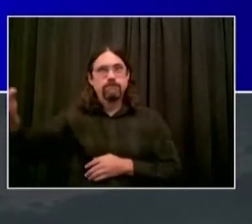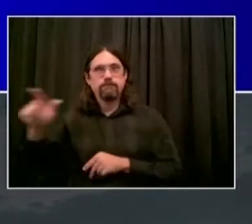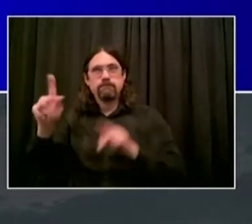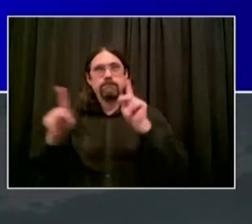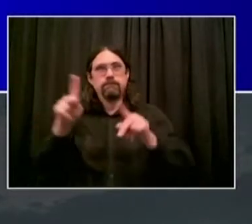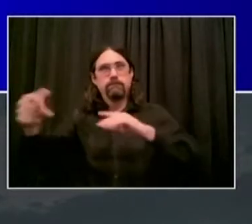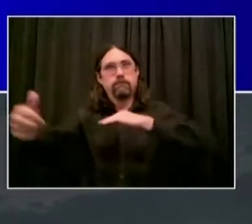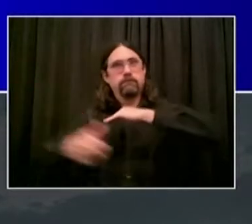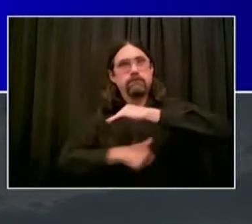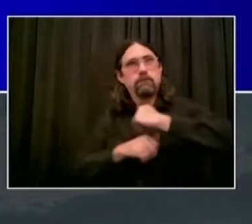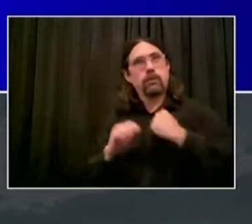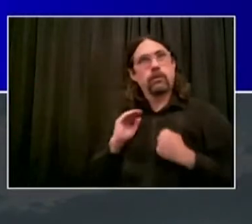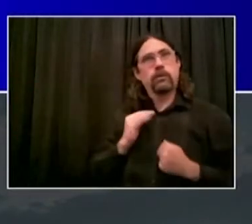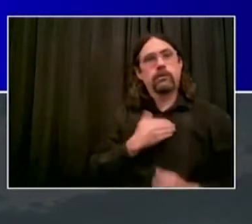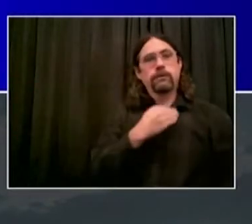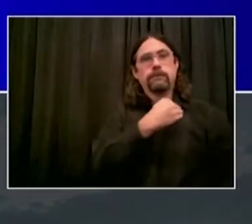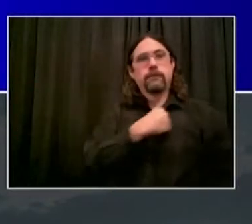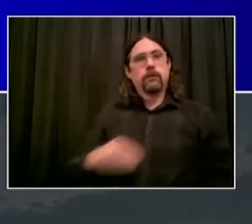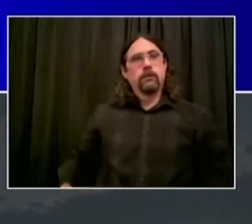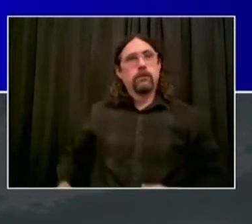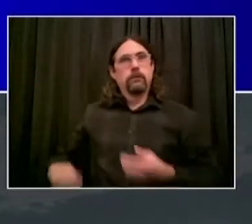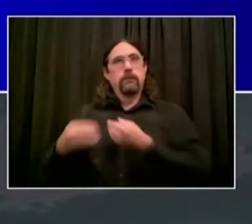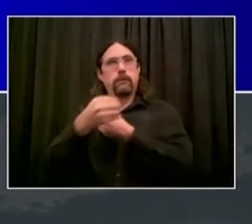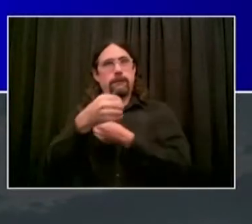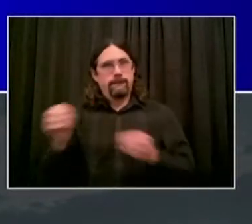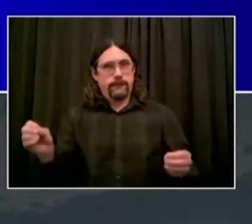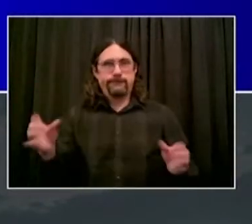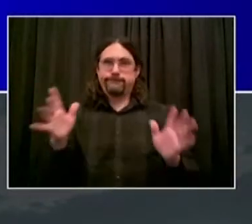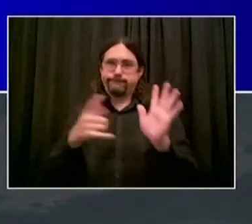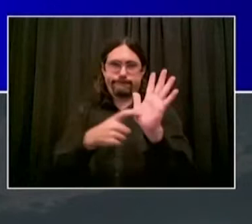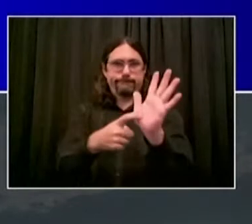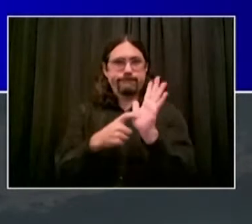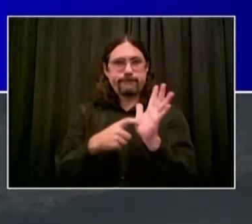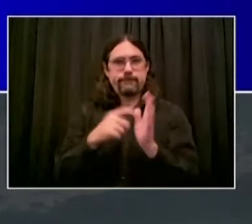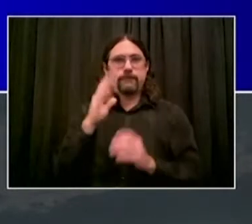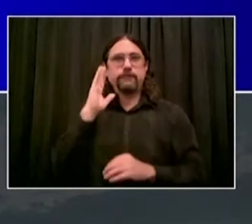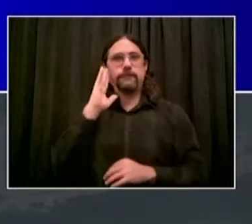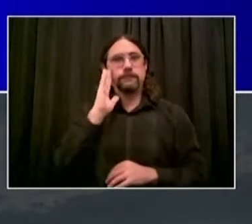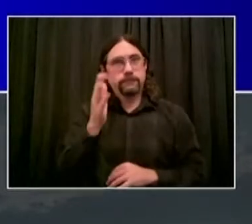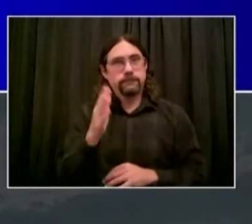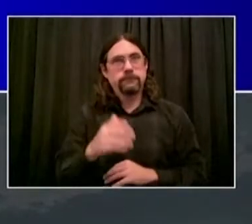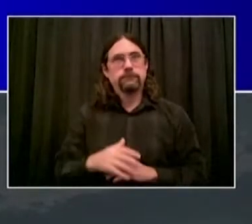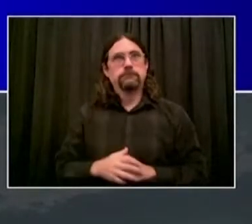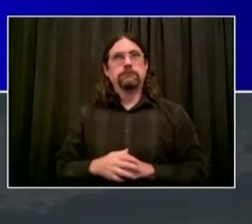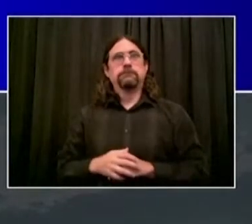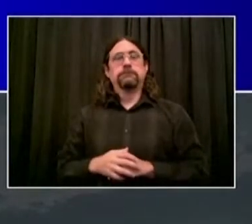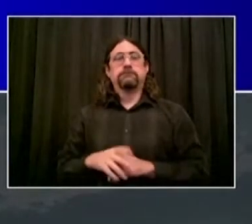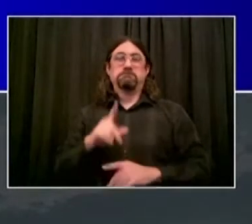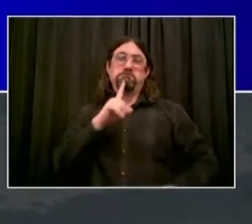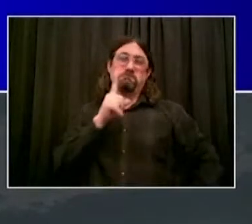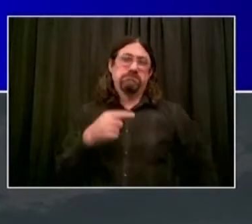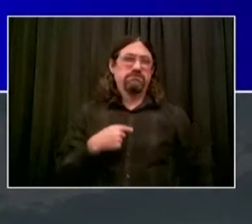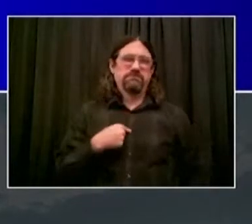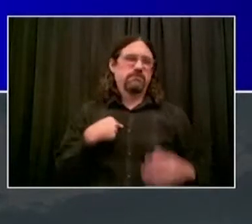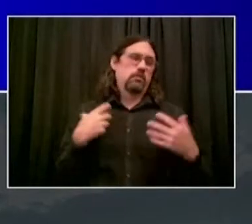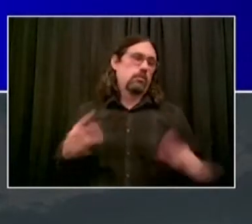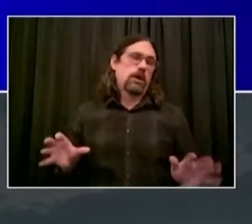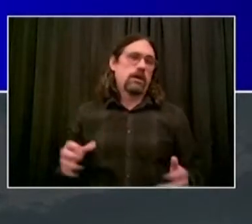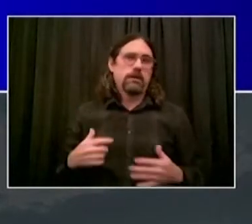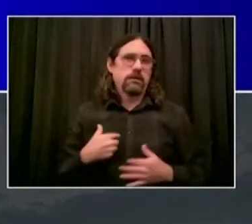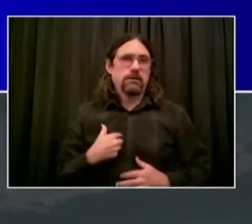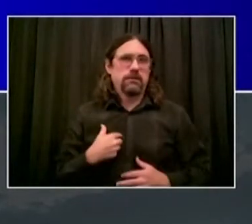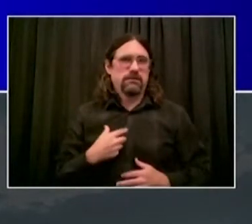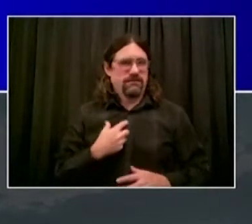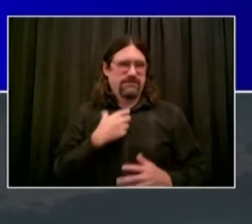はこの期間無休で働くという奥タイムズが応じています今回の影響を受ける職員